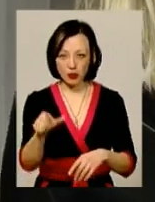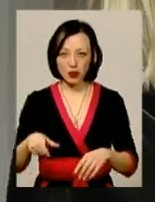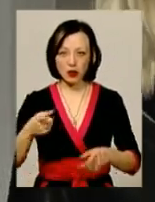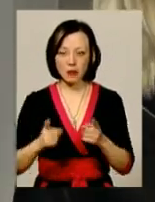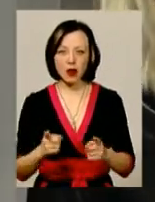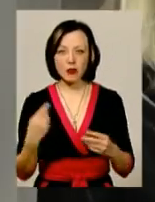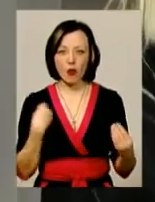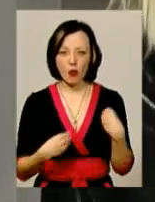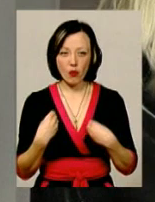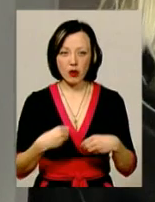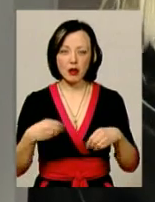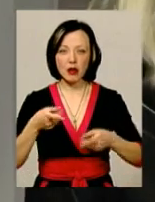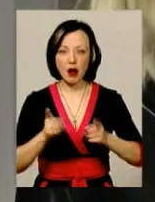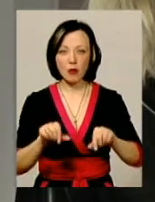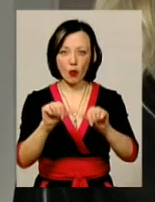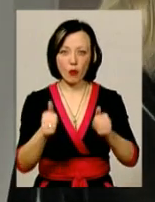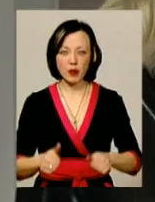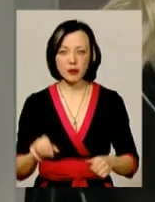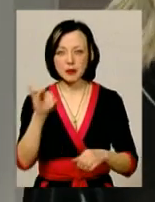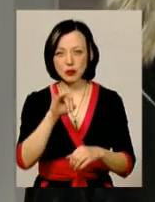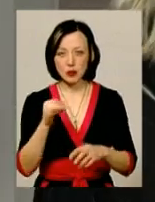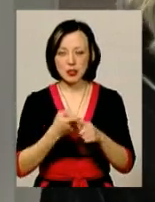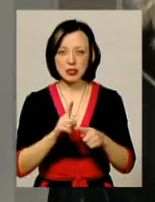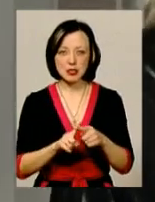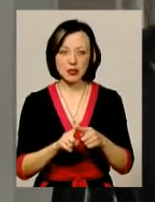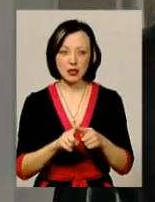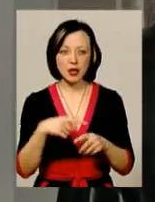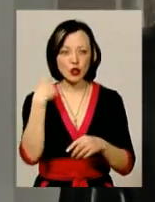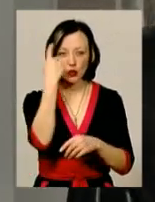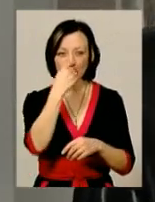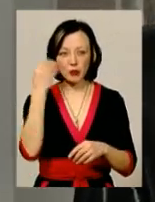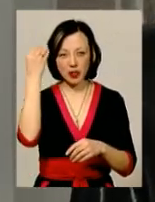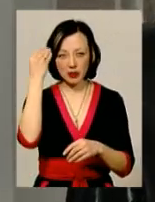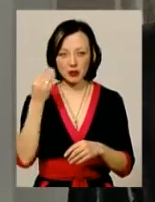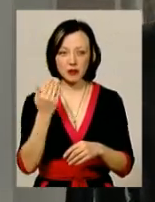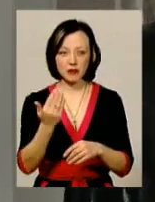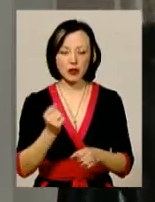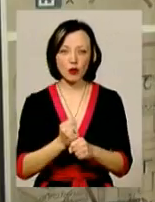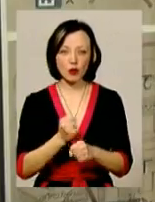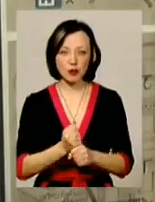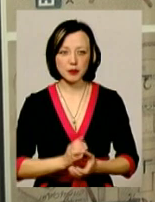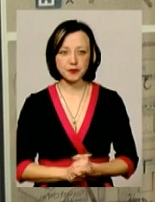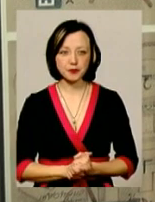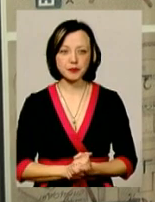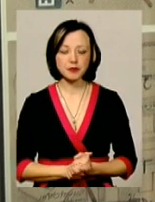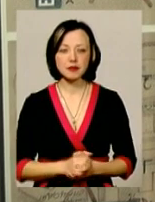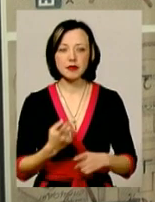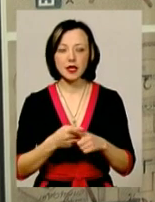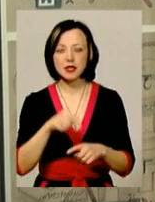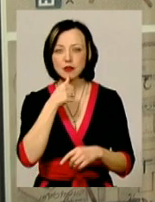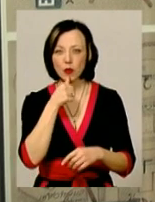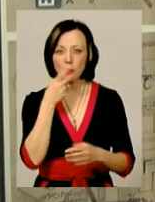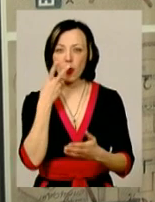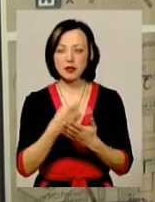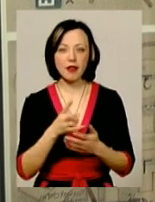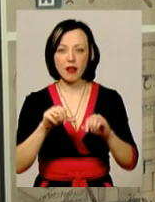реальним одягом, реальними образами, реальними історіями. Це дуже така суб'єктивна, насправді, в неї робота. Локалітети – це спроба